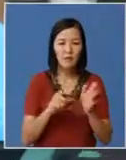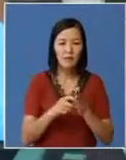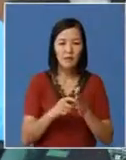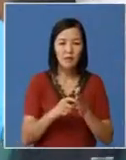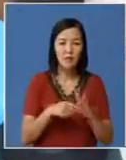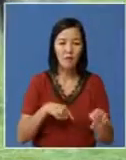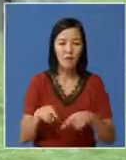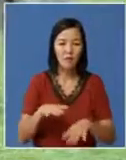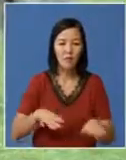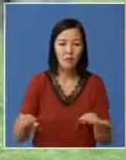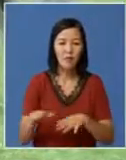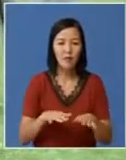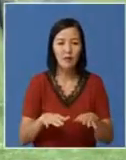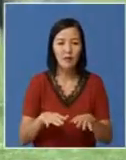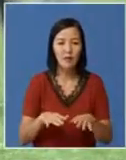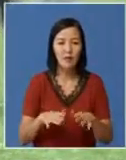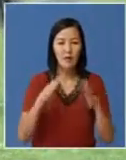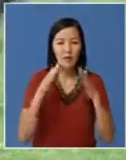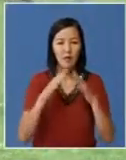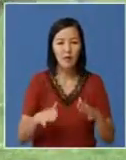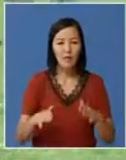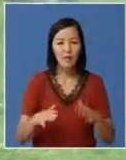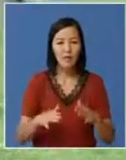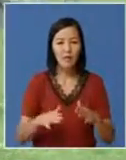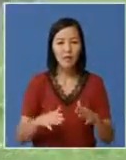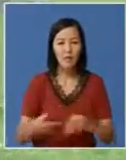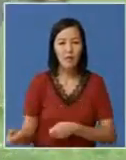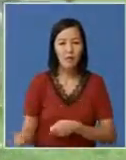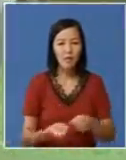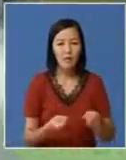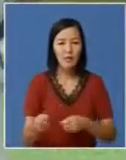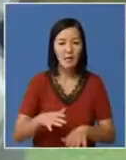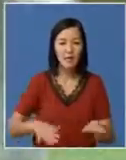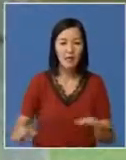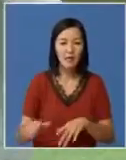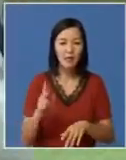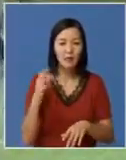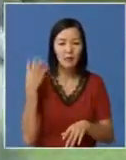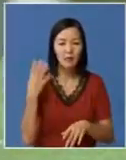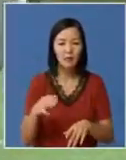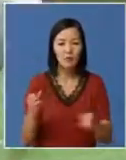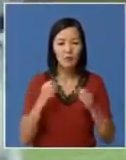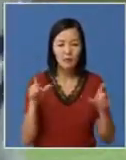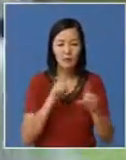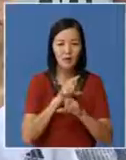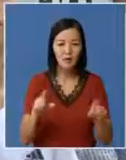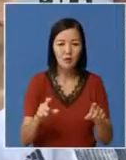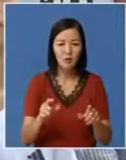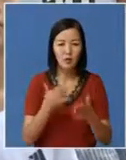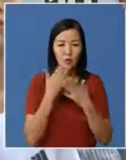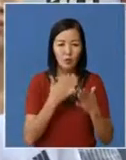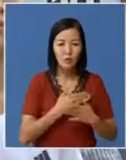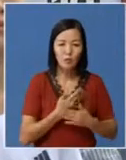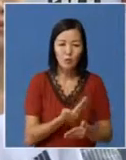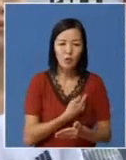же футбольных полей, а также крытая хоккейная площадка. Всего около 240 спортивных объектов, где любой желающий